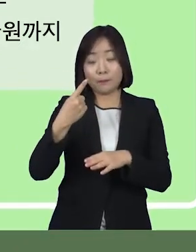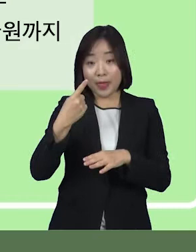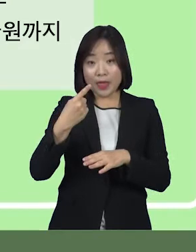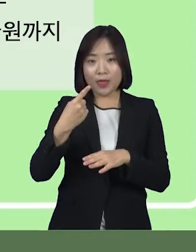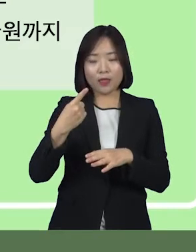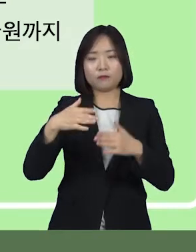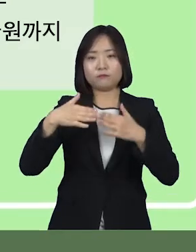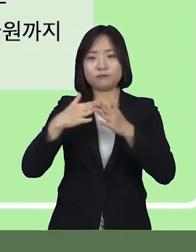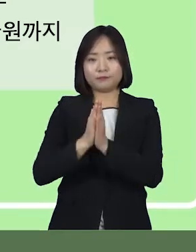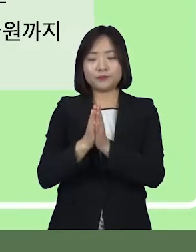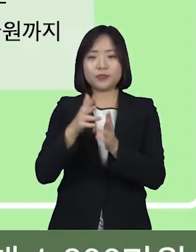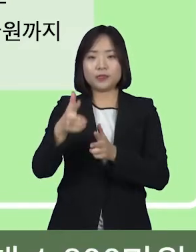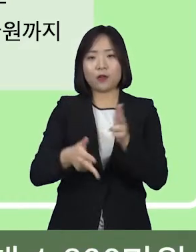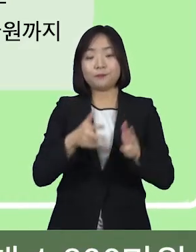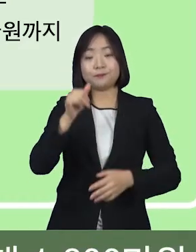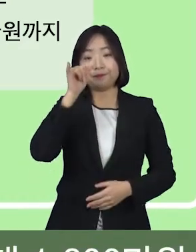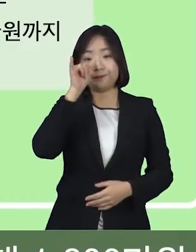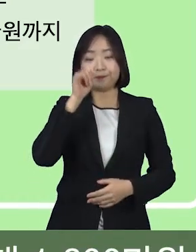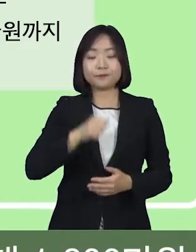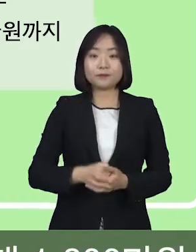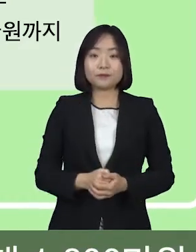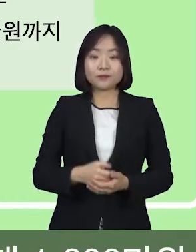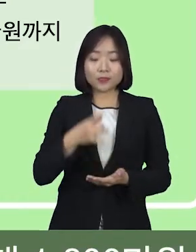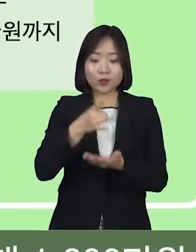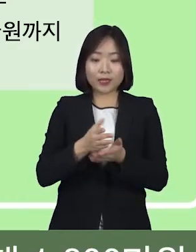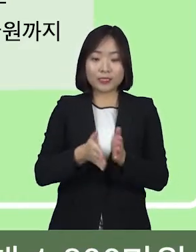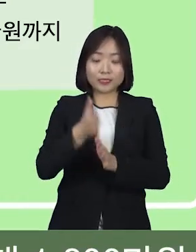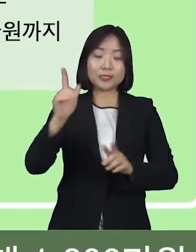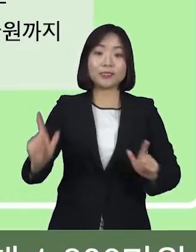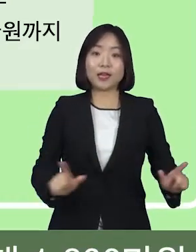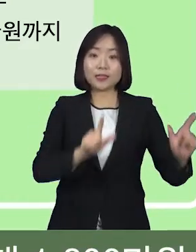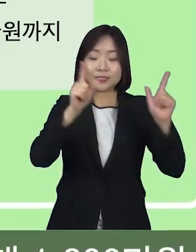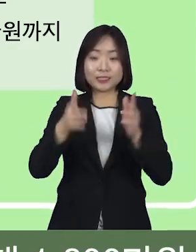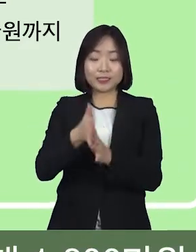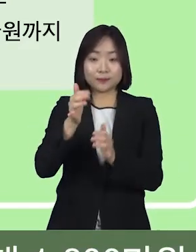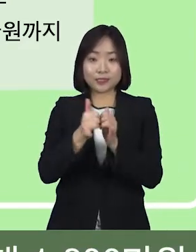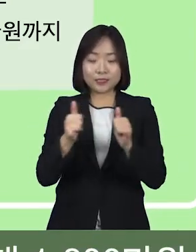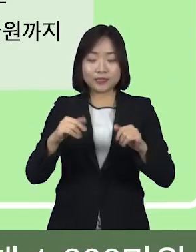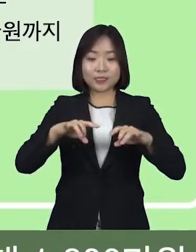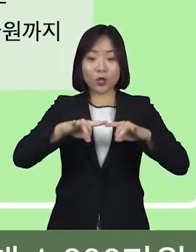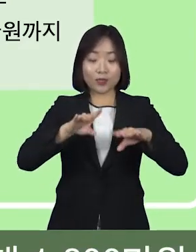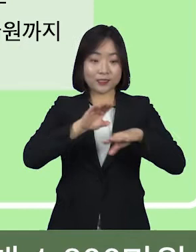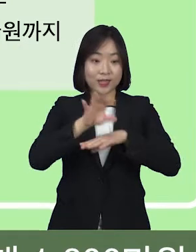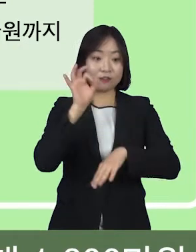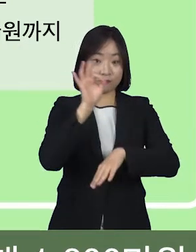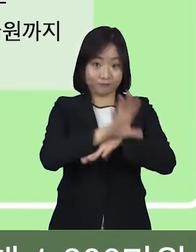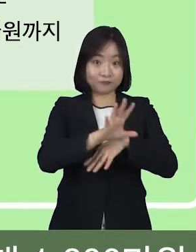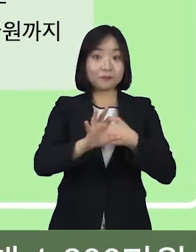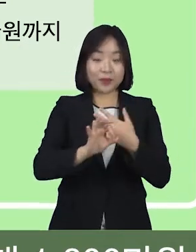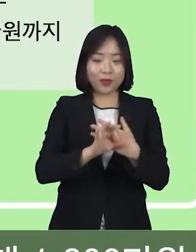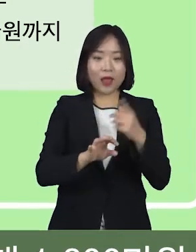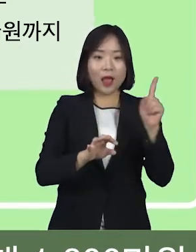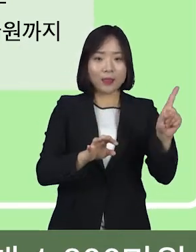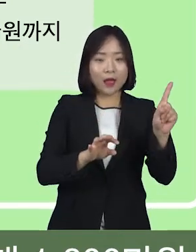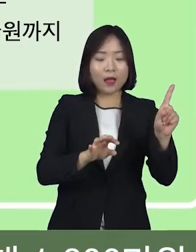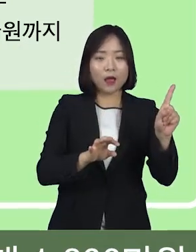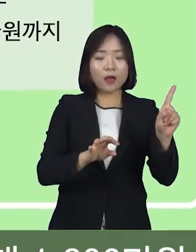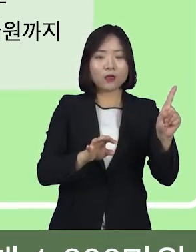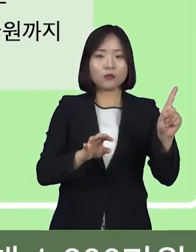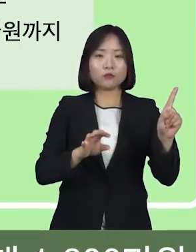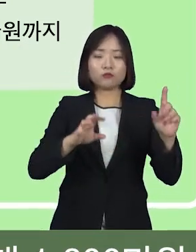사업을 추진합니다. 천안에 거주하는 시민은 올해 전기자동차를 구매하면 한 대당 국비